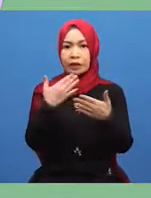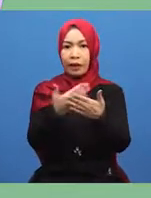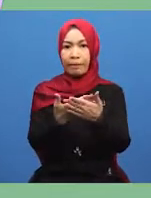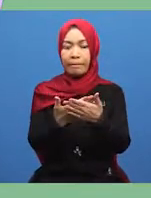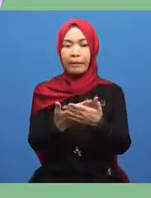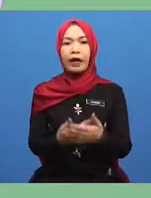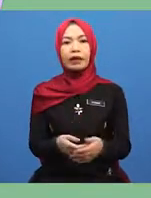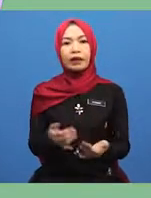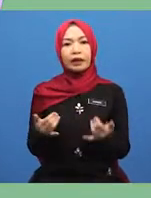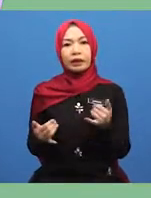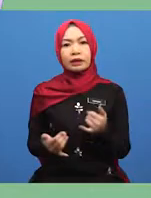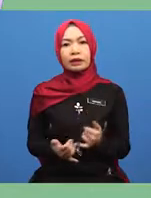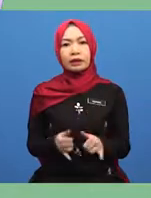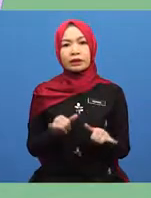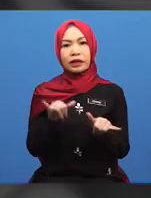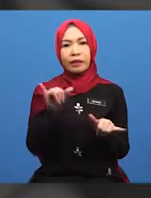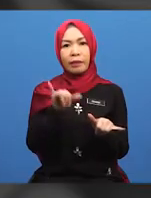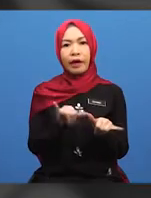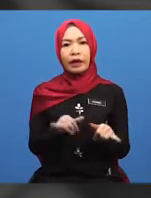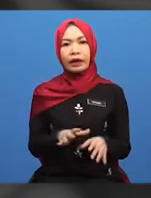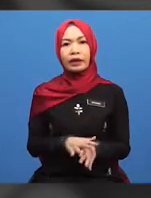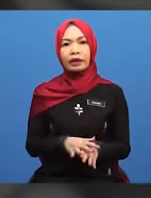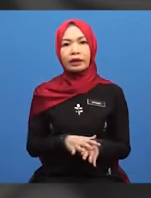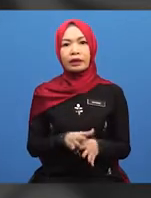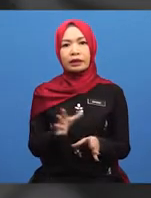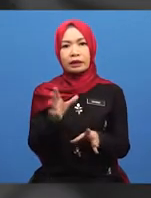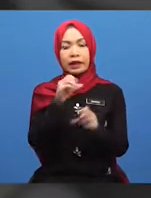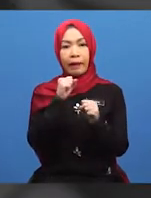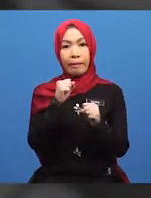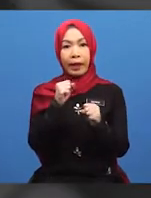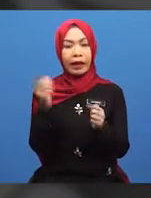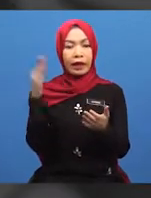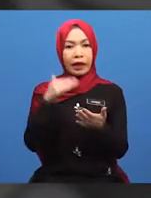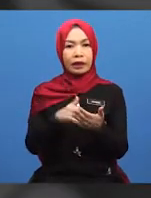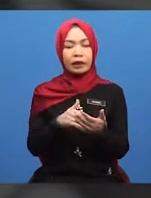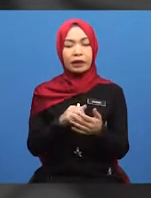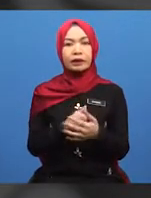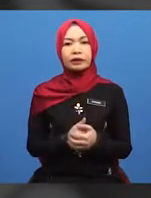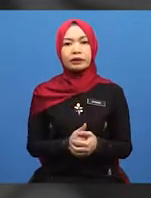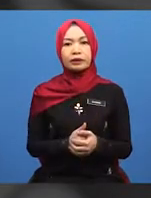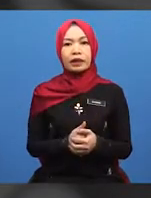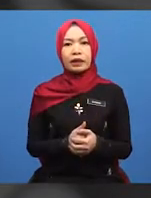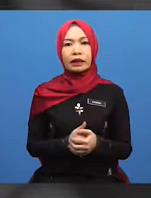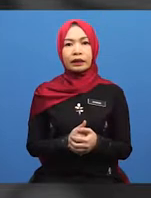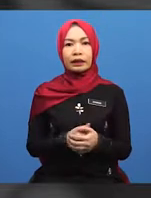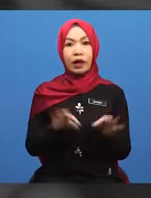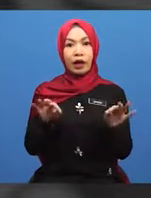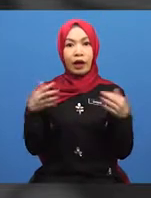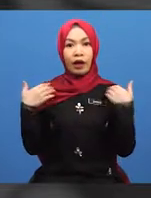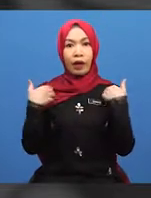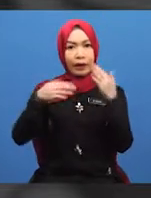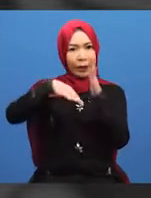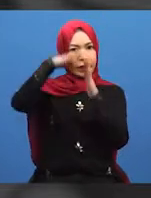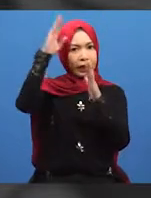di titik E melalui masa. Di kadar pertukaran boleh ubah, sebarang peningkatan atau